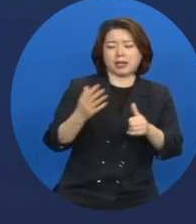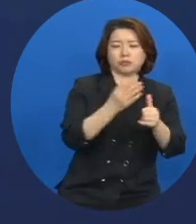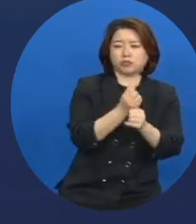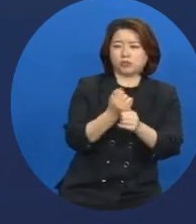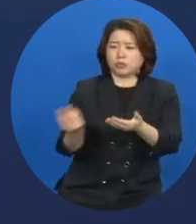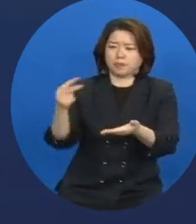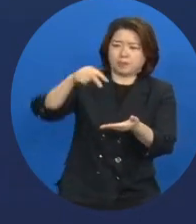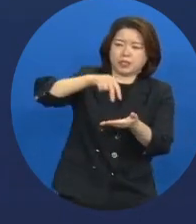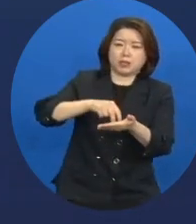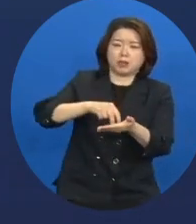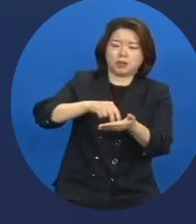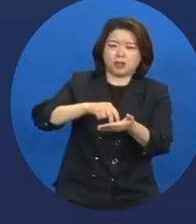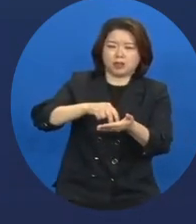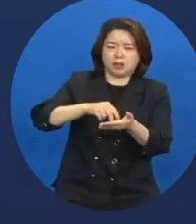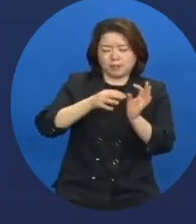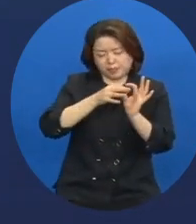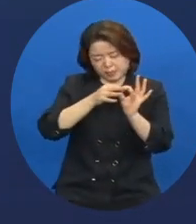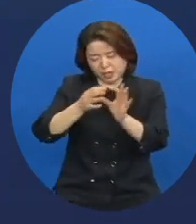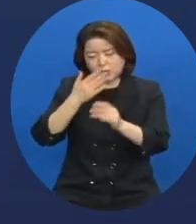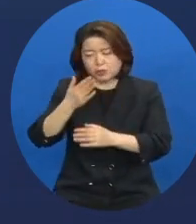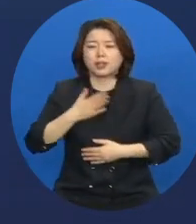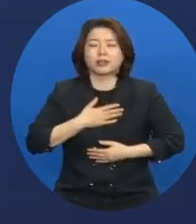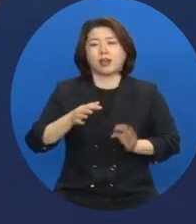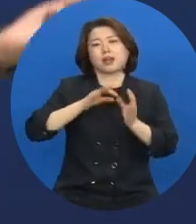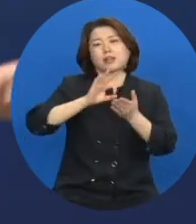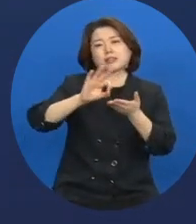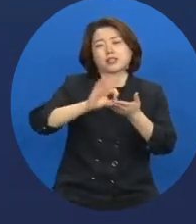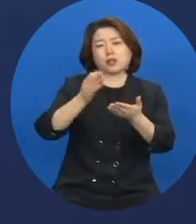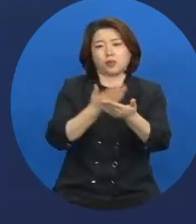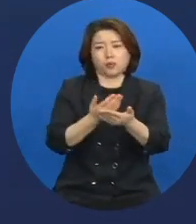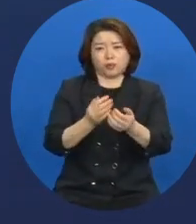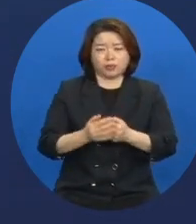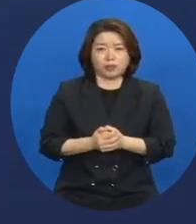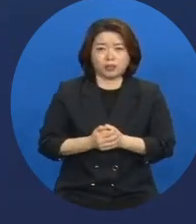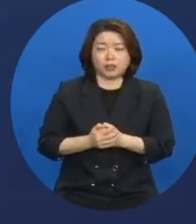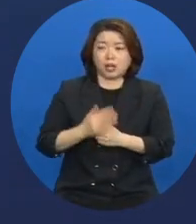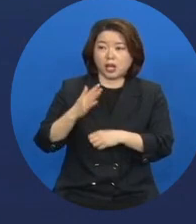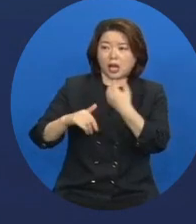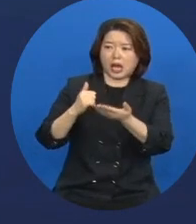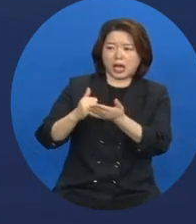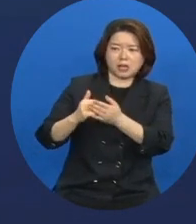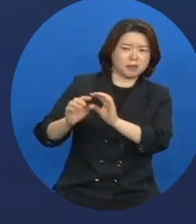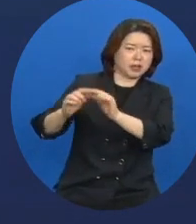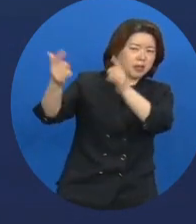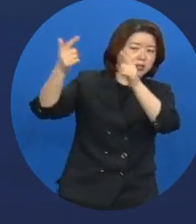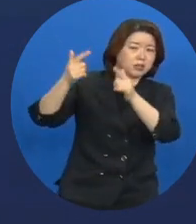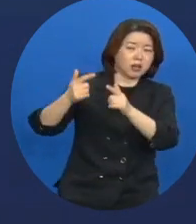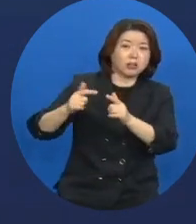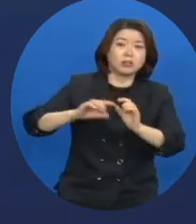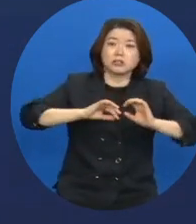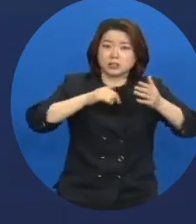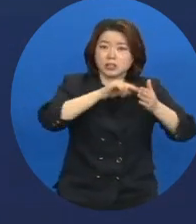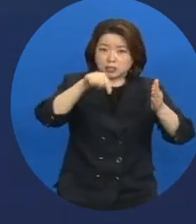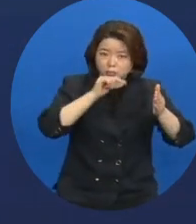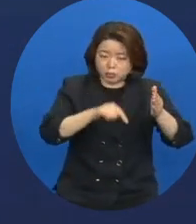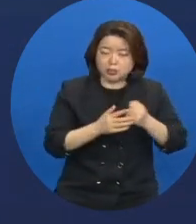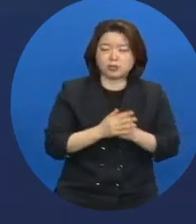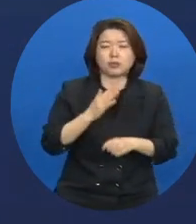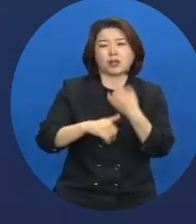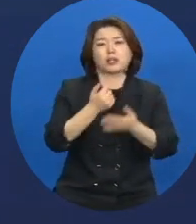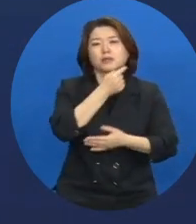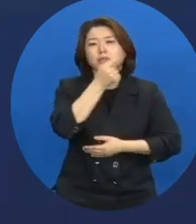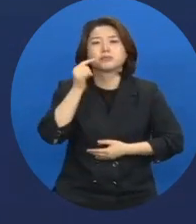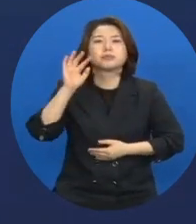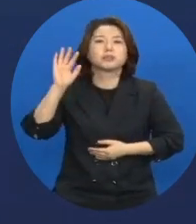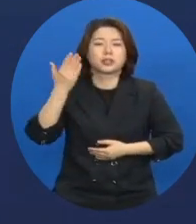수 있도록 저를 쓰세요. 하나님을 부정하는 세상에서 하나님의 증인이 되게